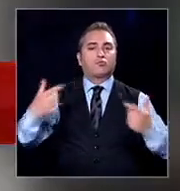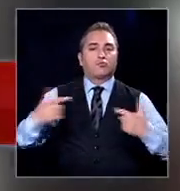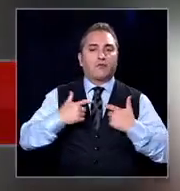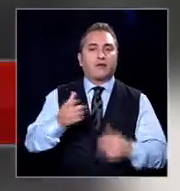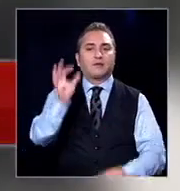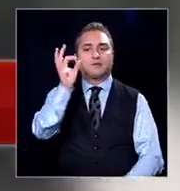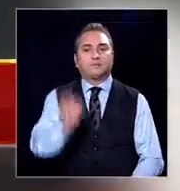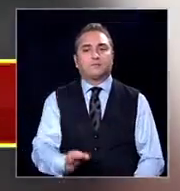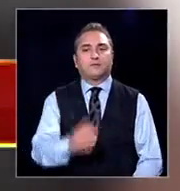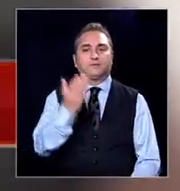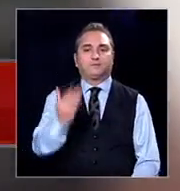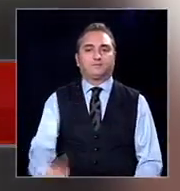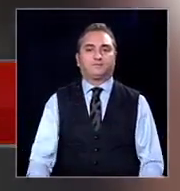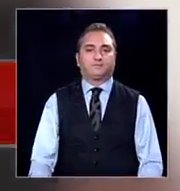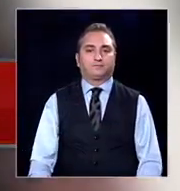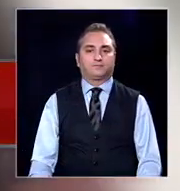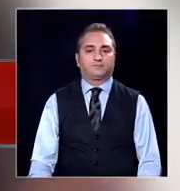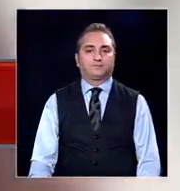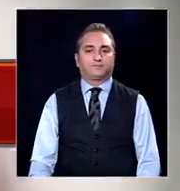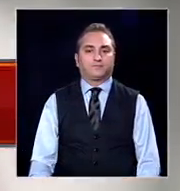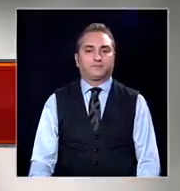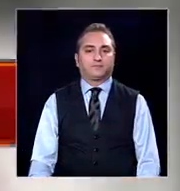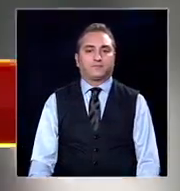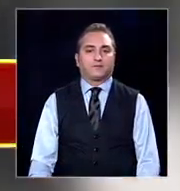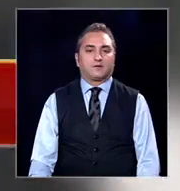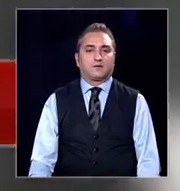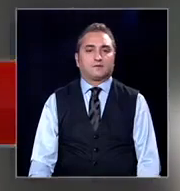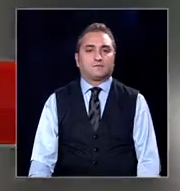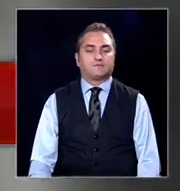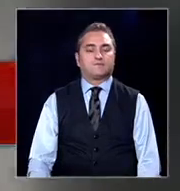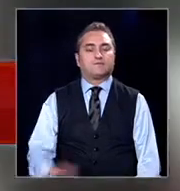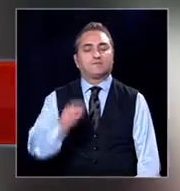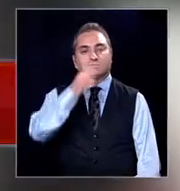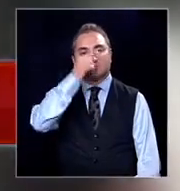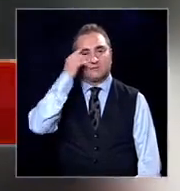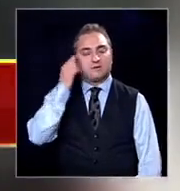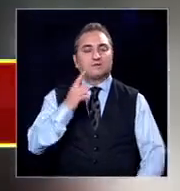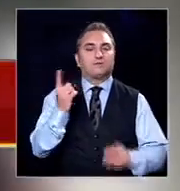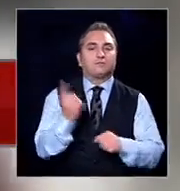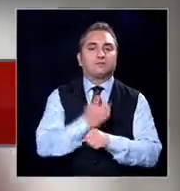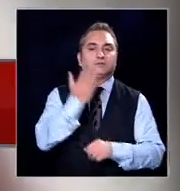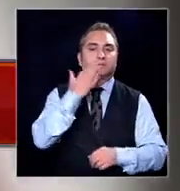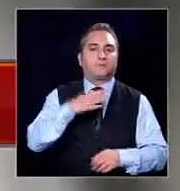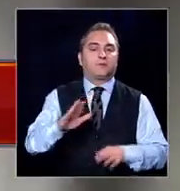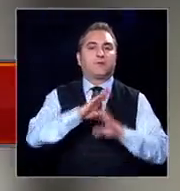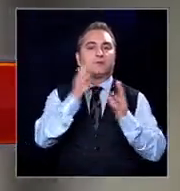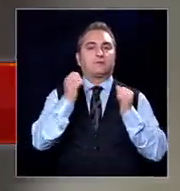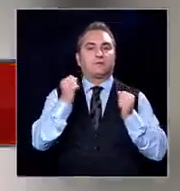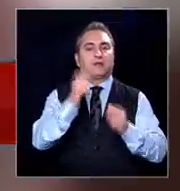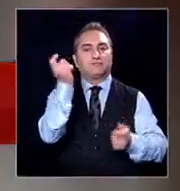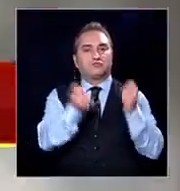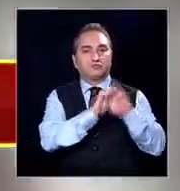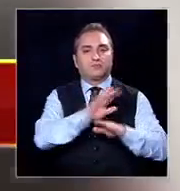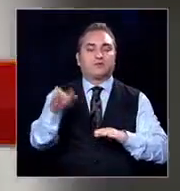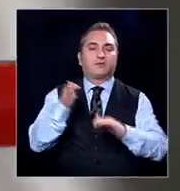anda hiçbir koruma, iş güvenliği, hiçbir önlem, hiçbir tedbir yok. Neyse ki korkulan olmadı. Sağ salim içeri girdi. O